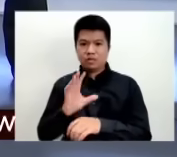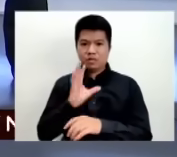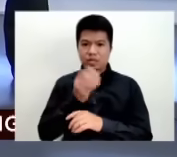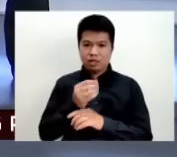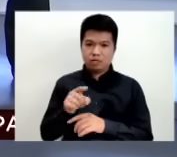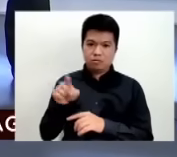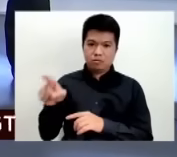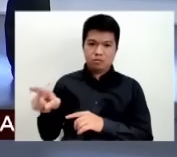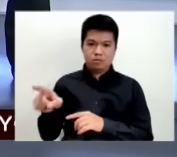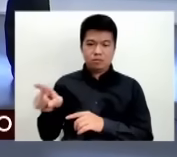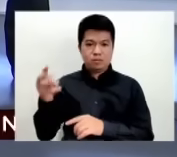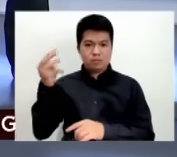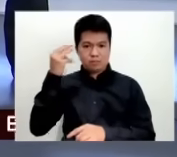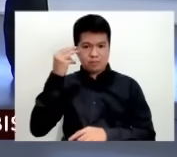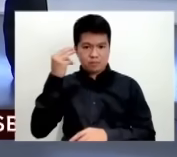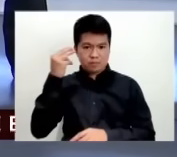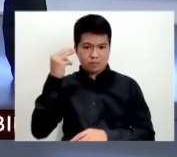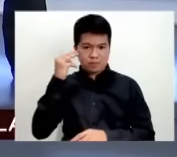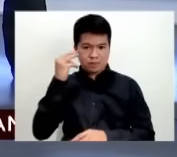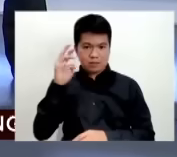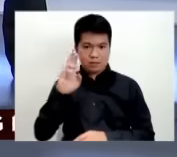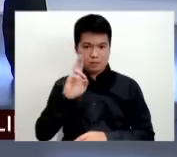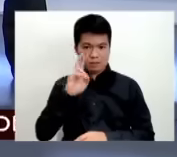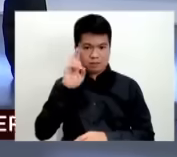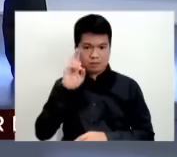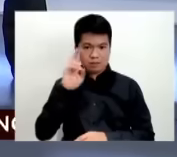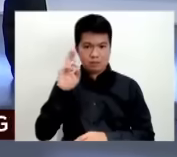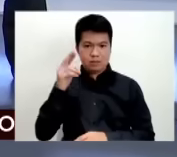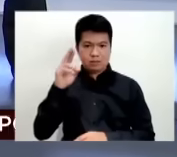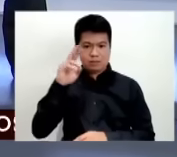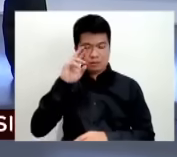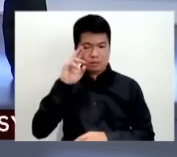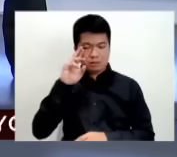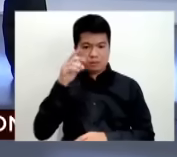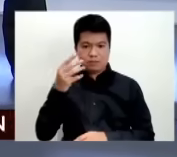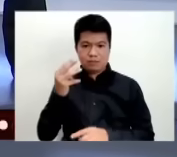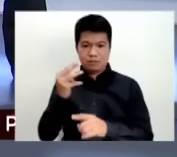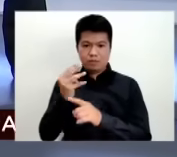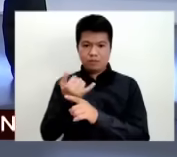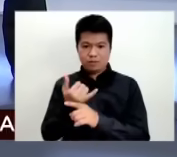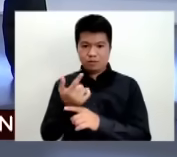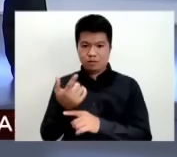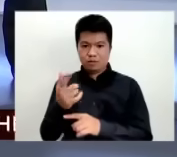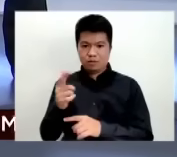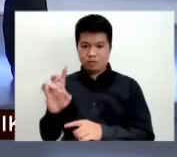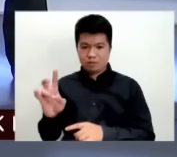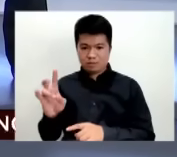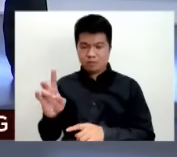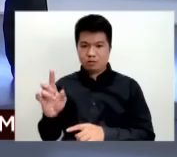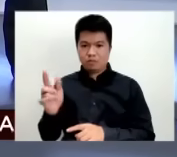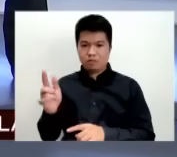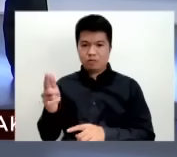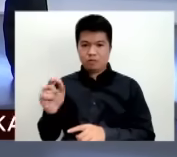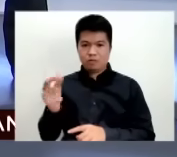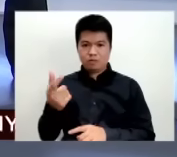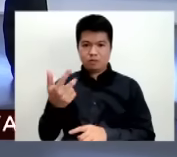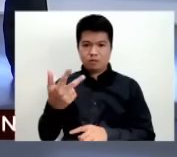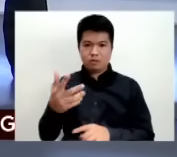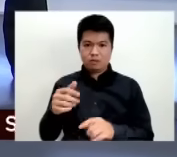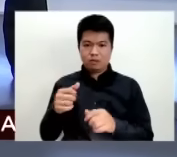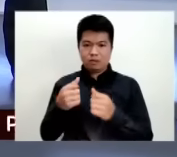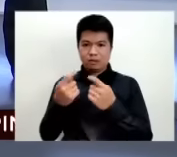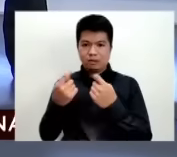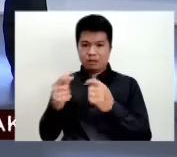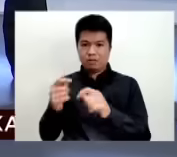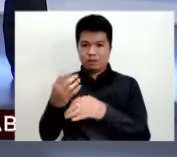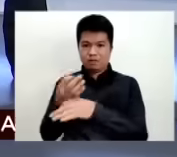speaker Martin raldz May 27 2023 sinubukan pang himasin ng pangulo ang lumalaking hidwaan ang sabi